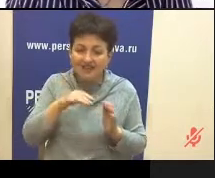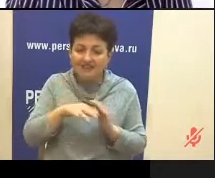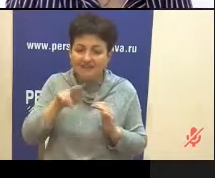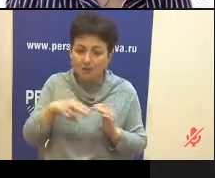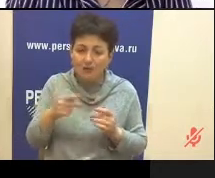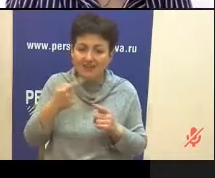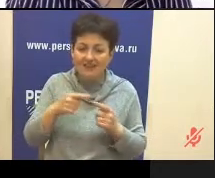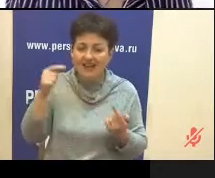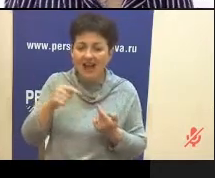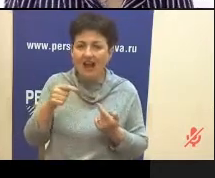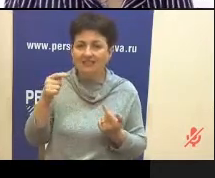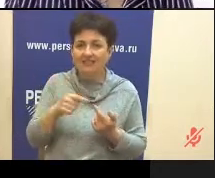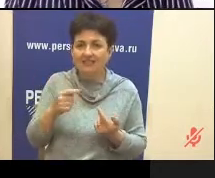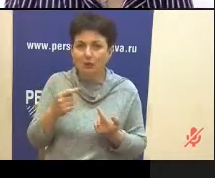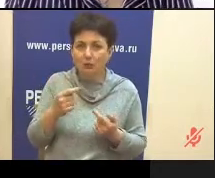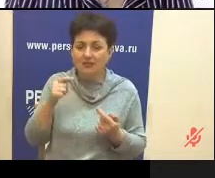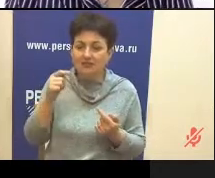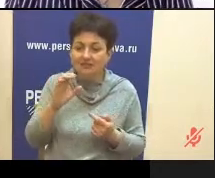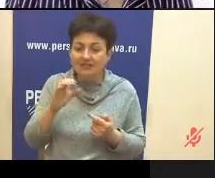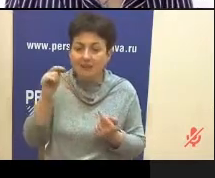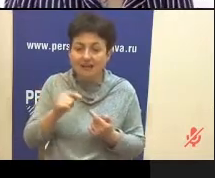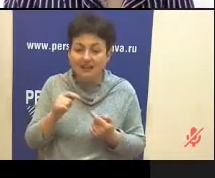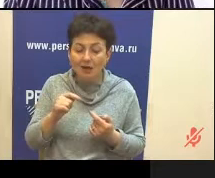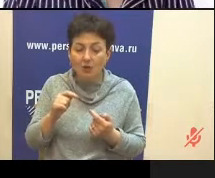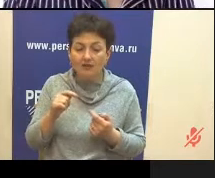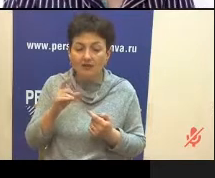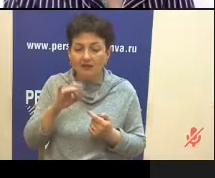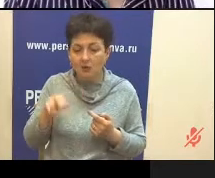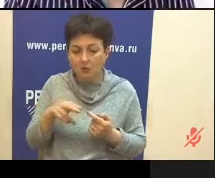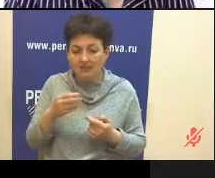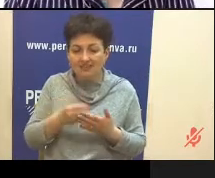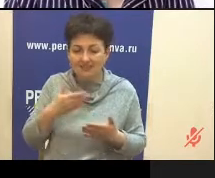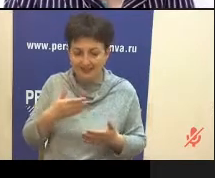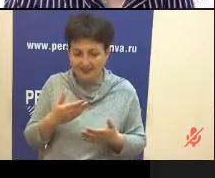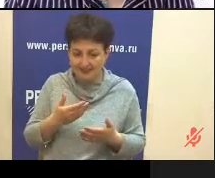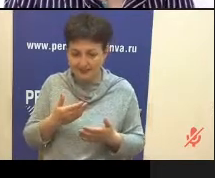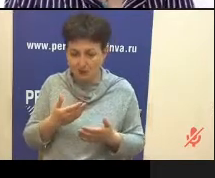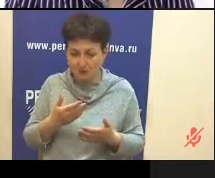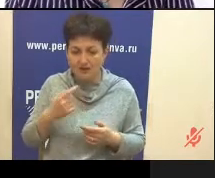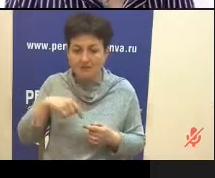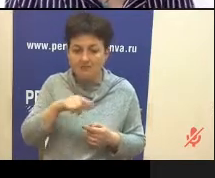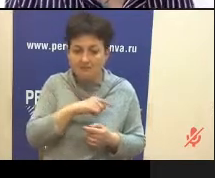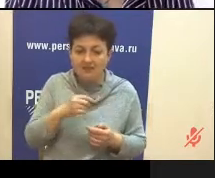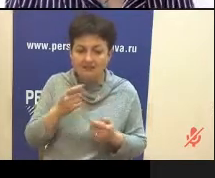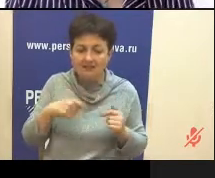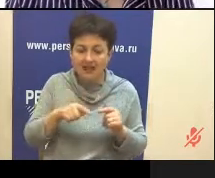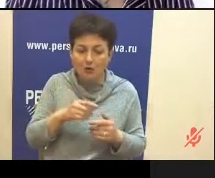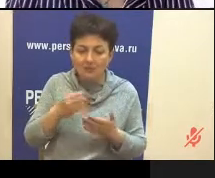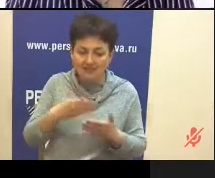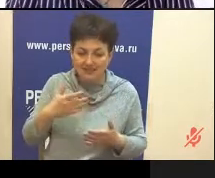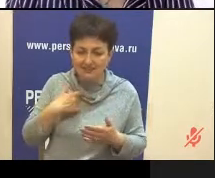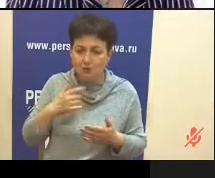все-таки ассоциируется с определенного рода ценностностью. Мы создаем ценности,